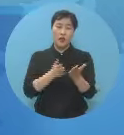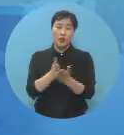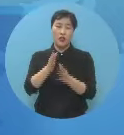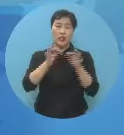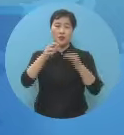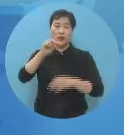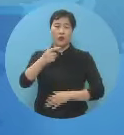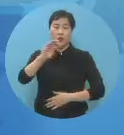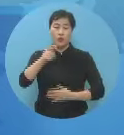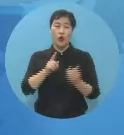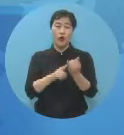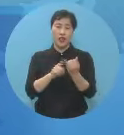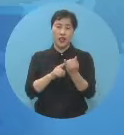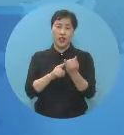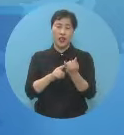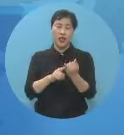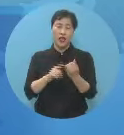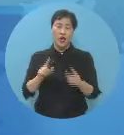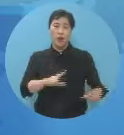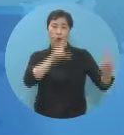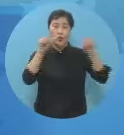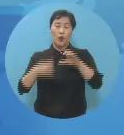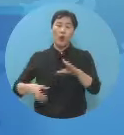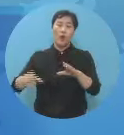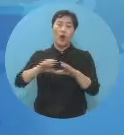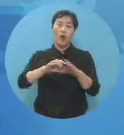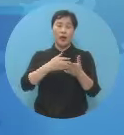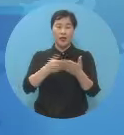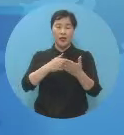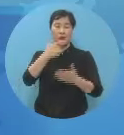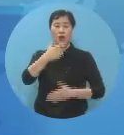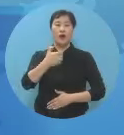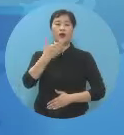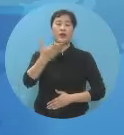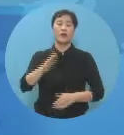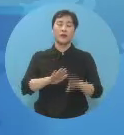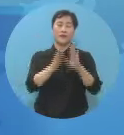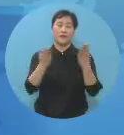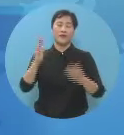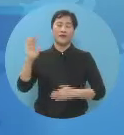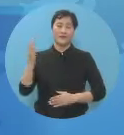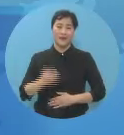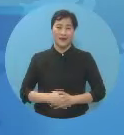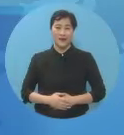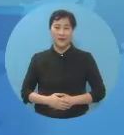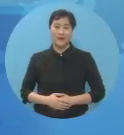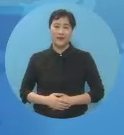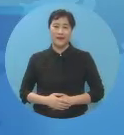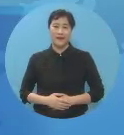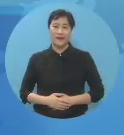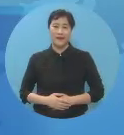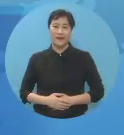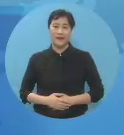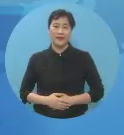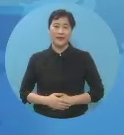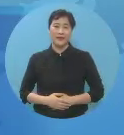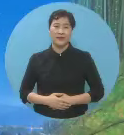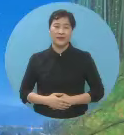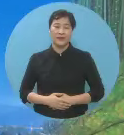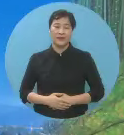씨의 농촌 일상이 담긴 예술작품 96점을 전시합니다. 지금까지 정보마당입니다.